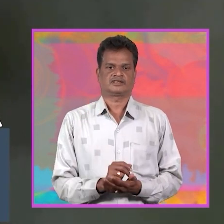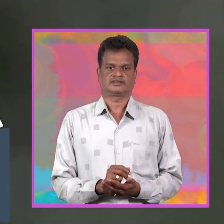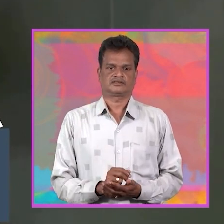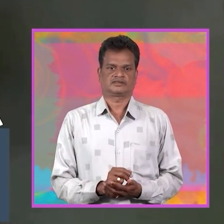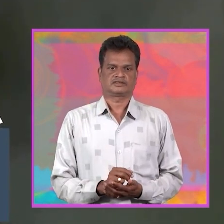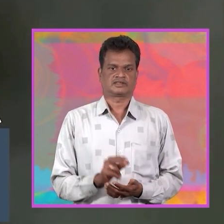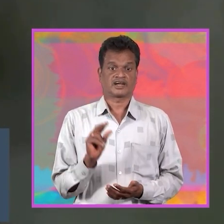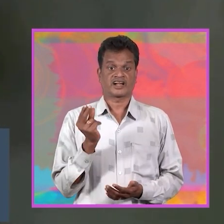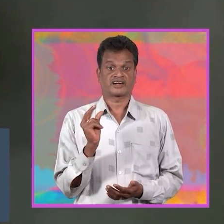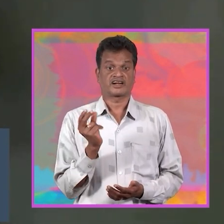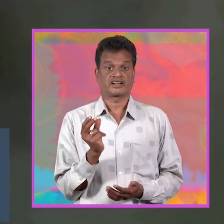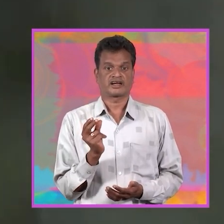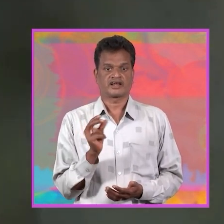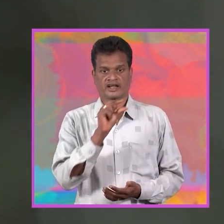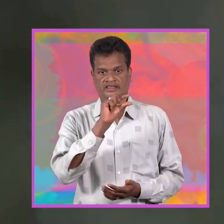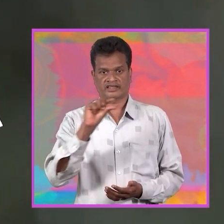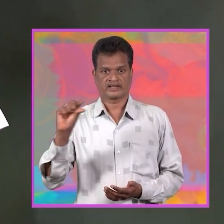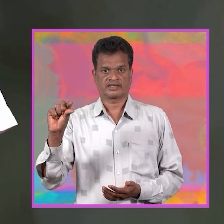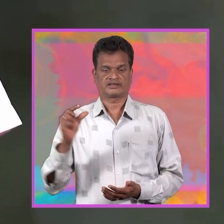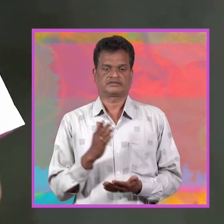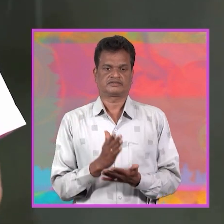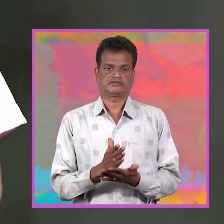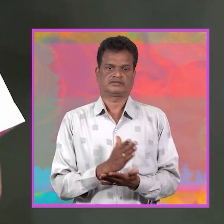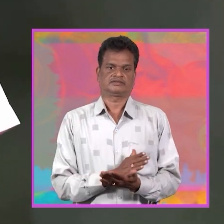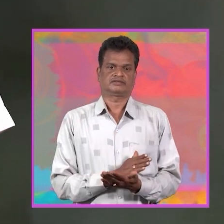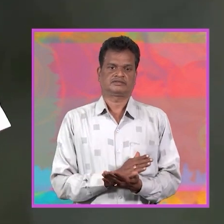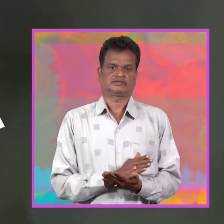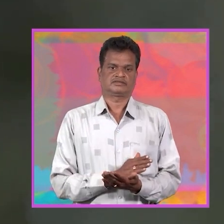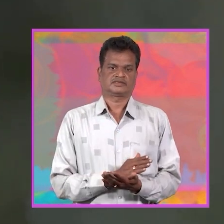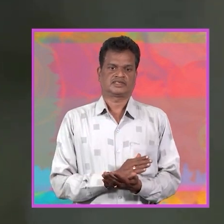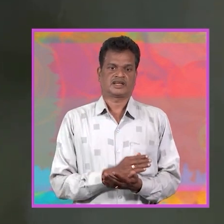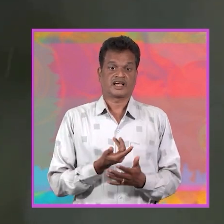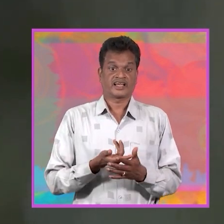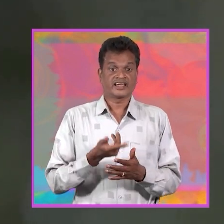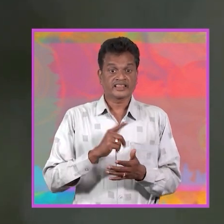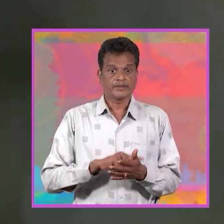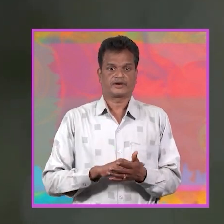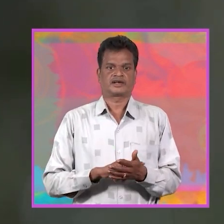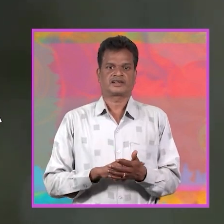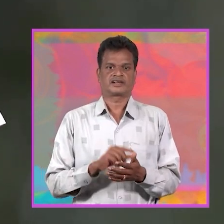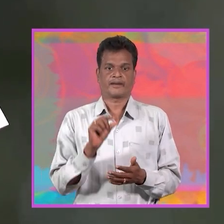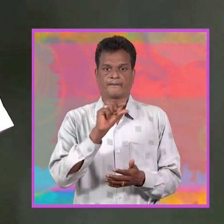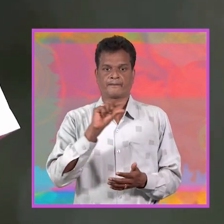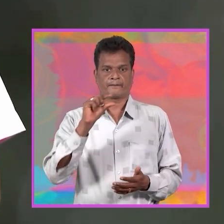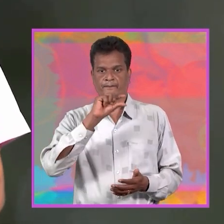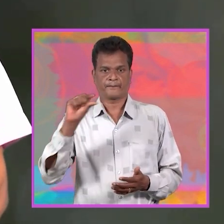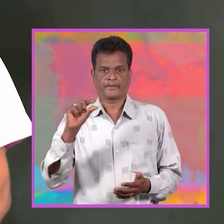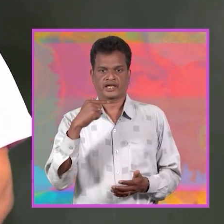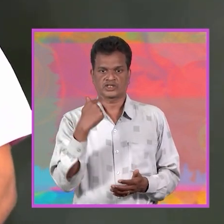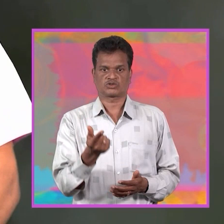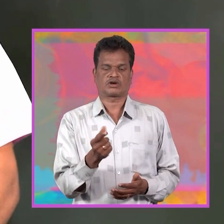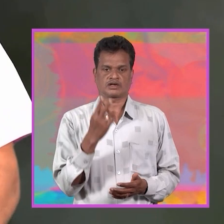கற்கண்டு என்ற பகுதியில் இலக்கணம் தமிழில் இருக்கக்கூடிய பெயர்ச்சொல் என்ற இலக்கணத்தை காண